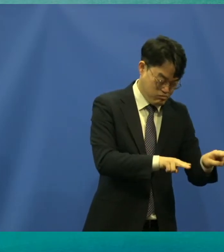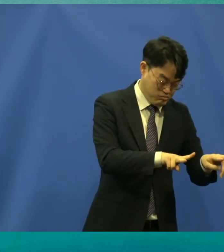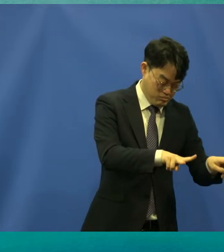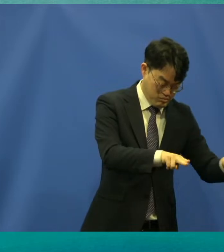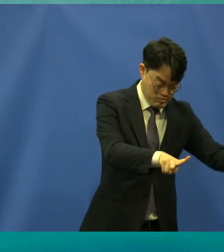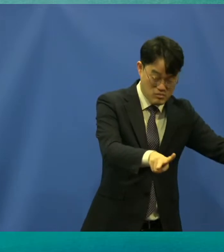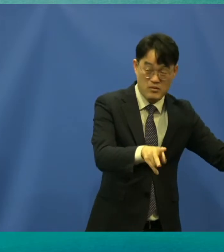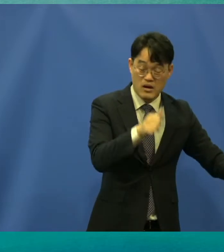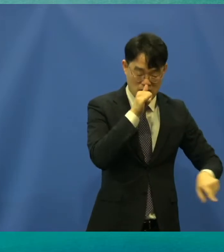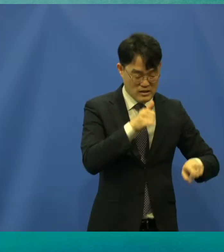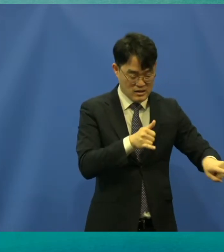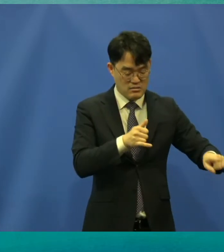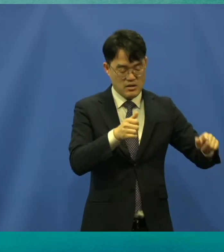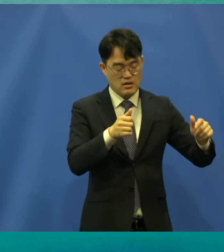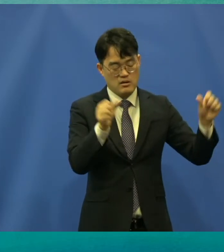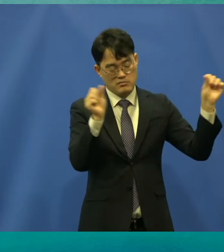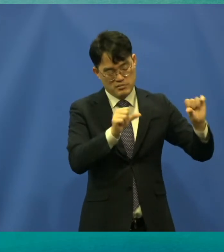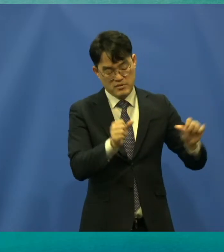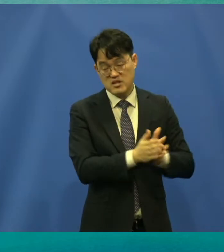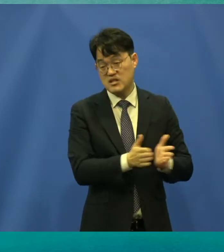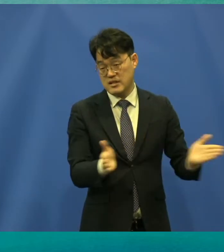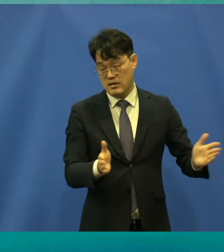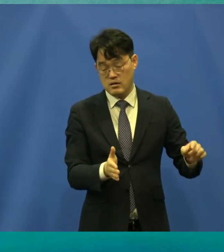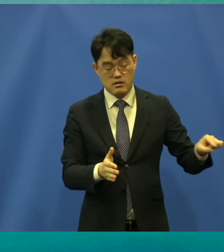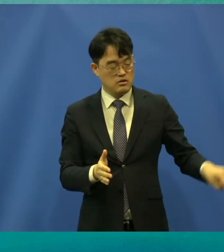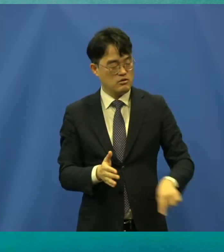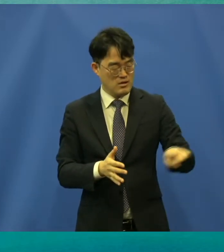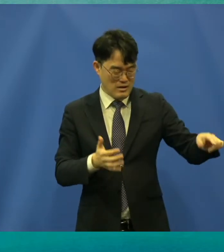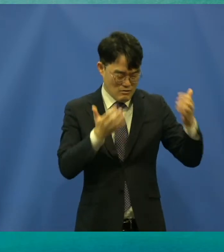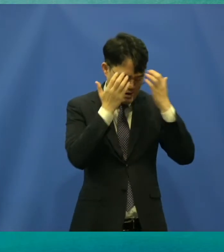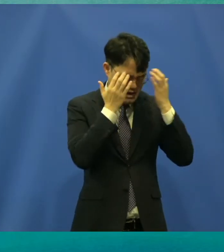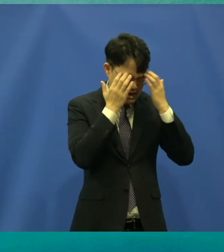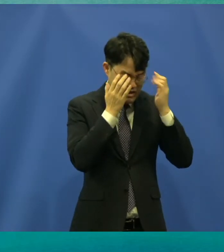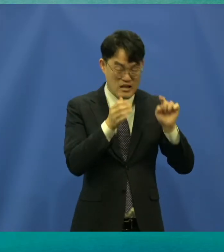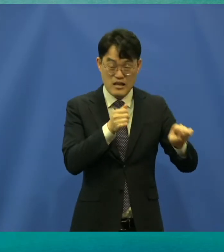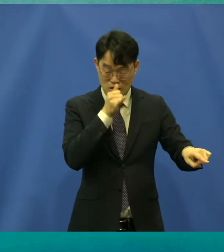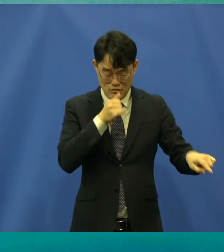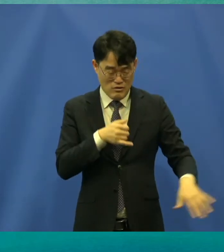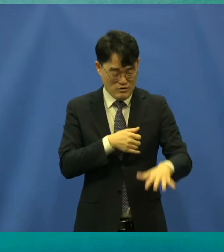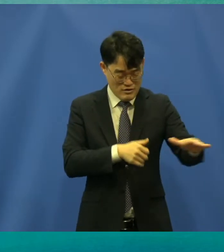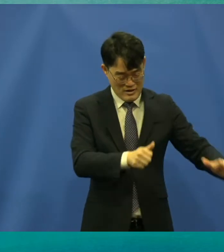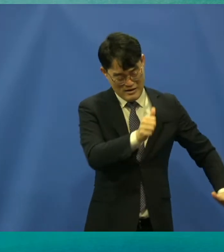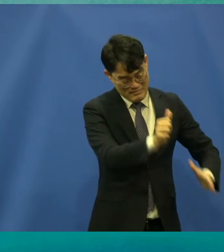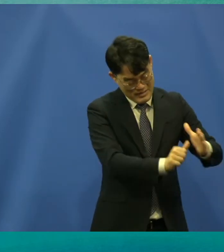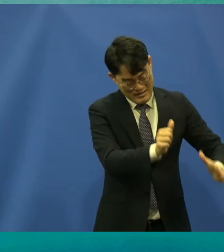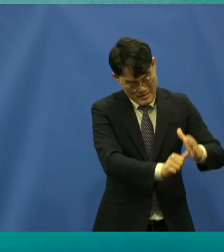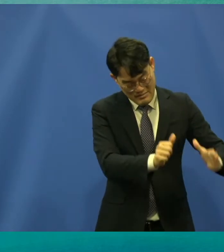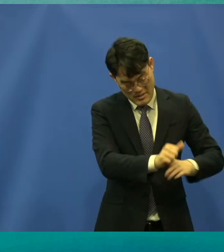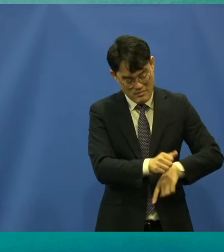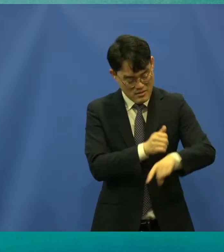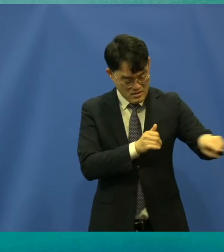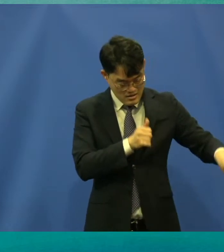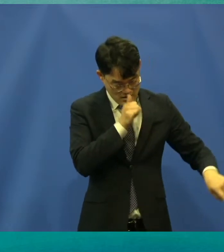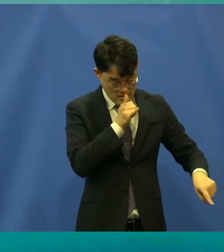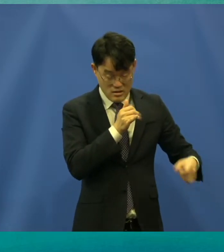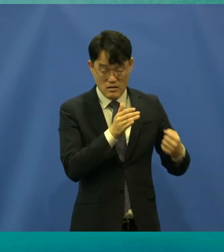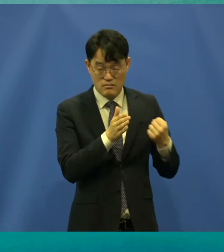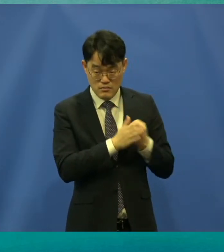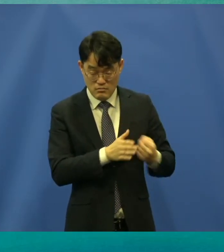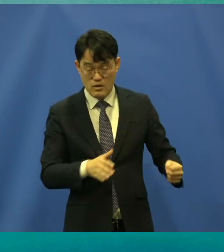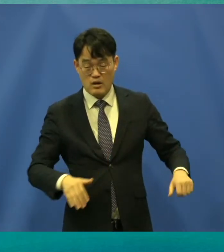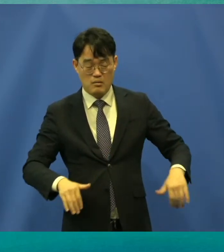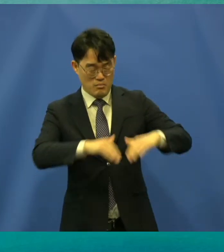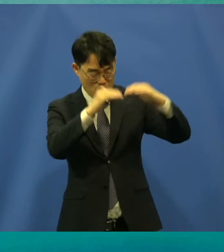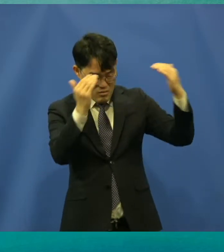사람들이 너희를 환난에 넘겨주겠으며 너희를 죽이리니 너희가 내 이름 때문에 모든 민족에게 미움을